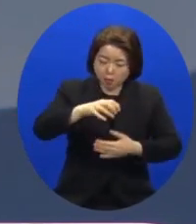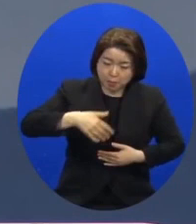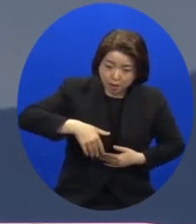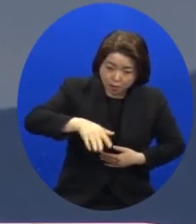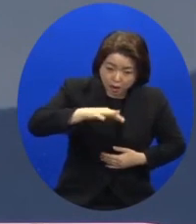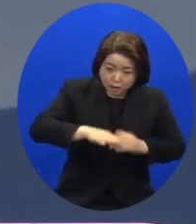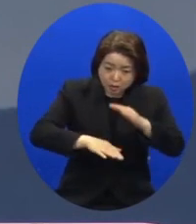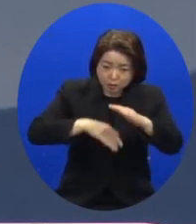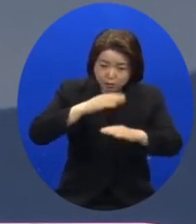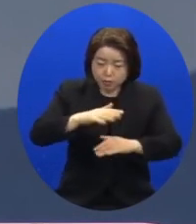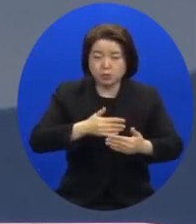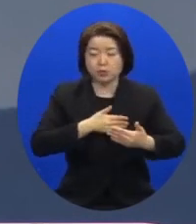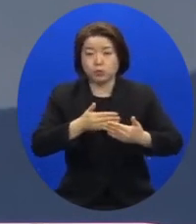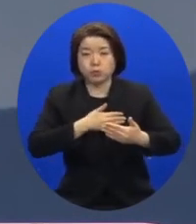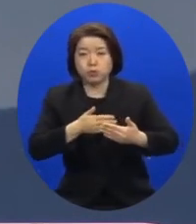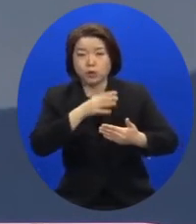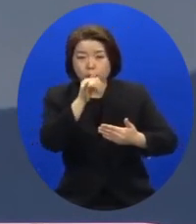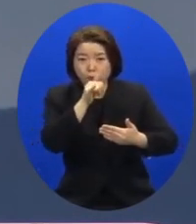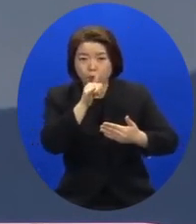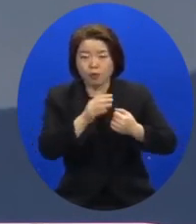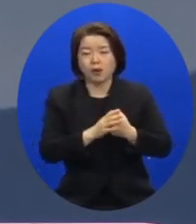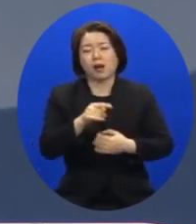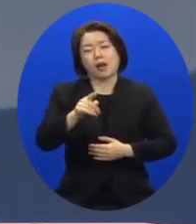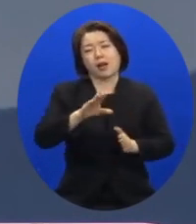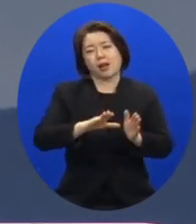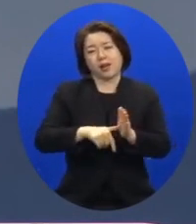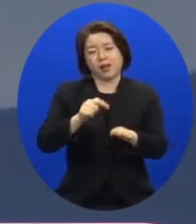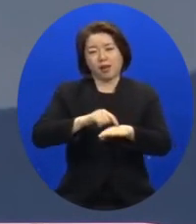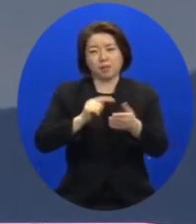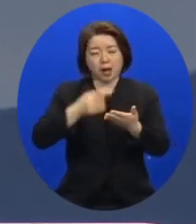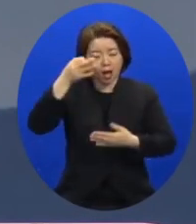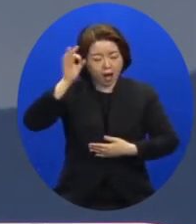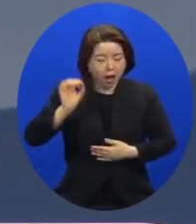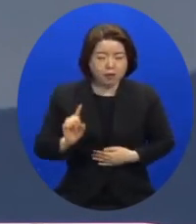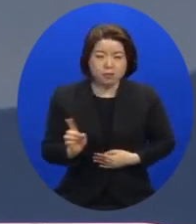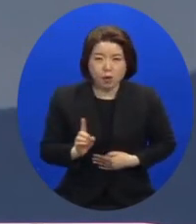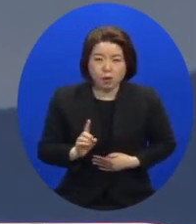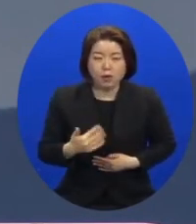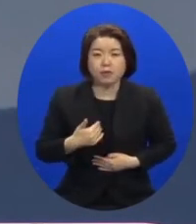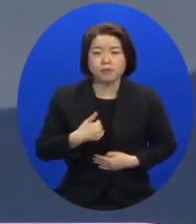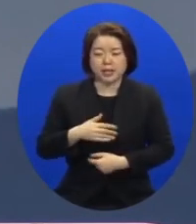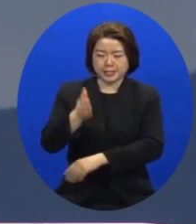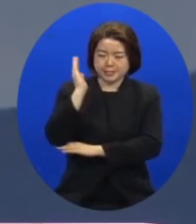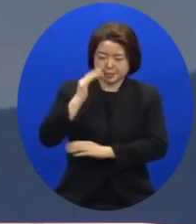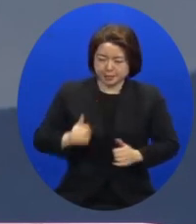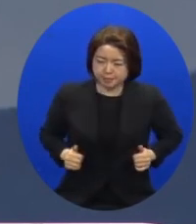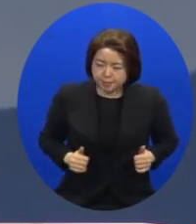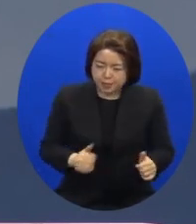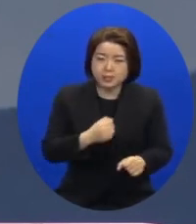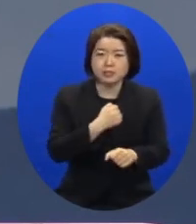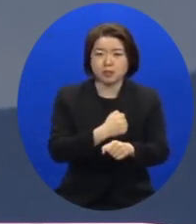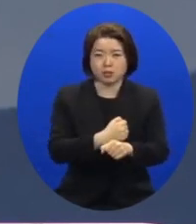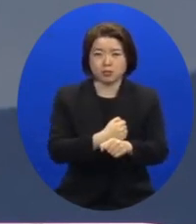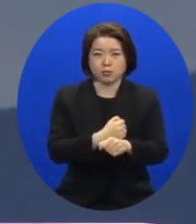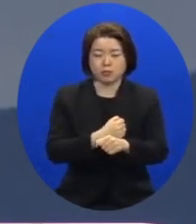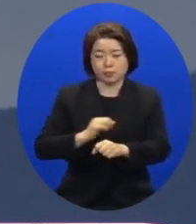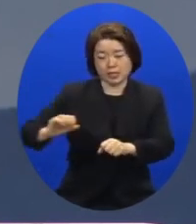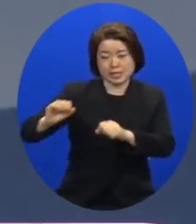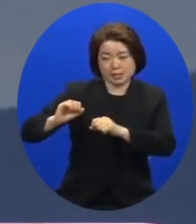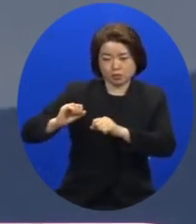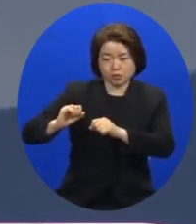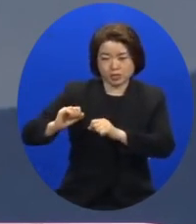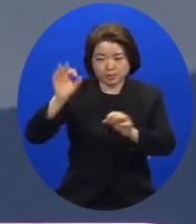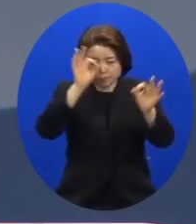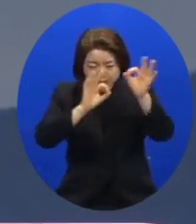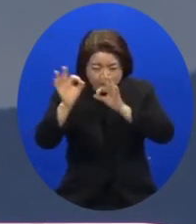고요 그때 마음에 깨달아지는 것이 내가 여 설교 열심히 하고 군인들 열심 에